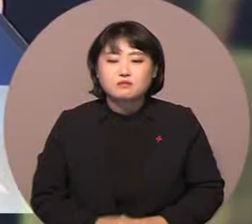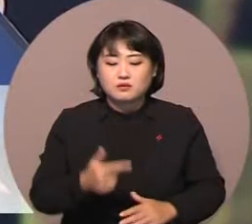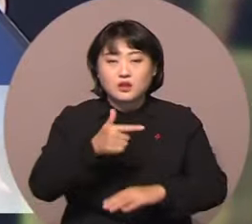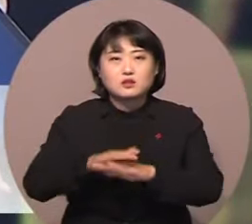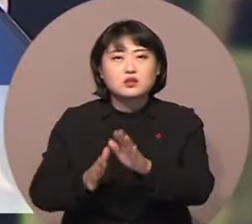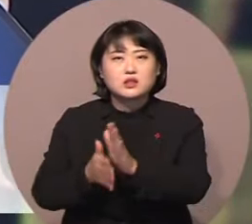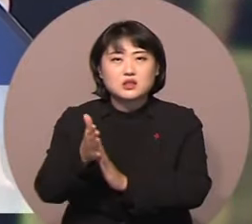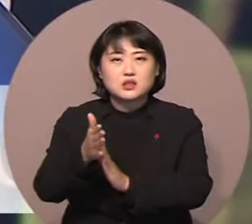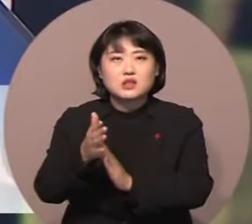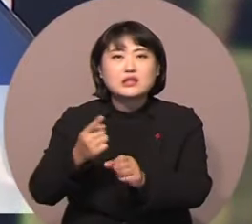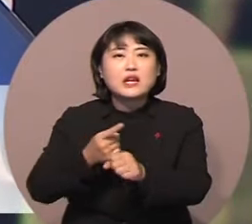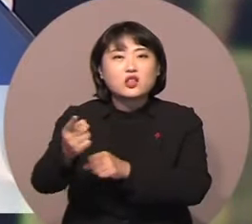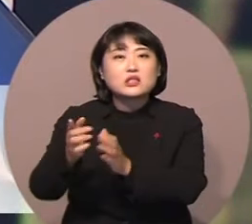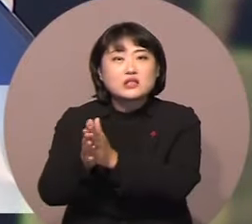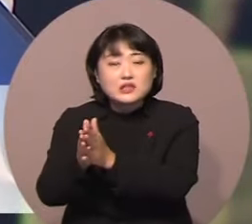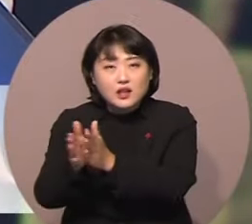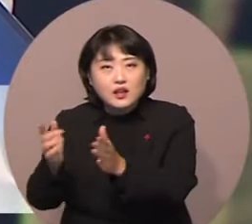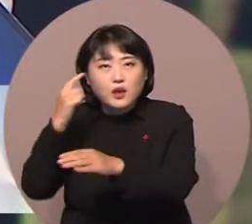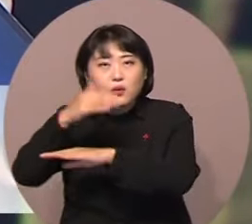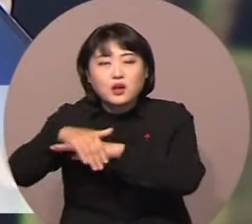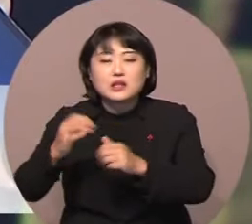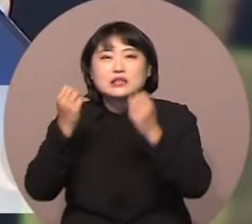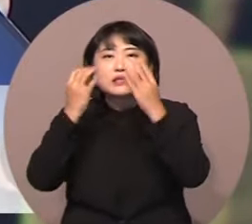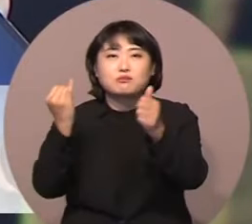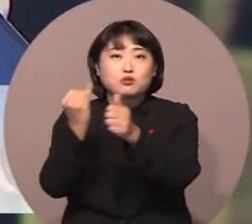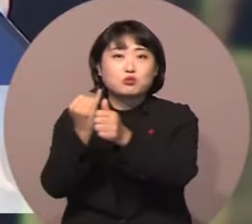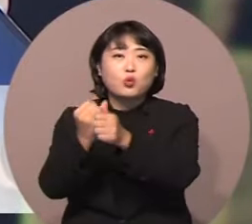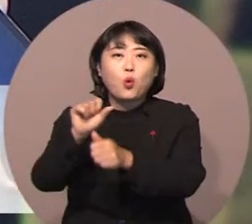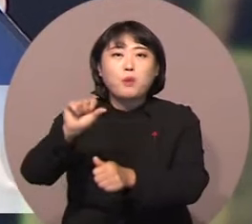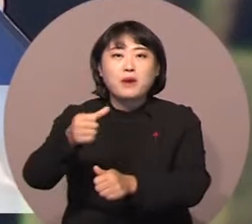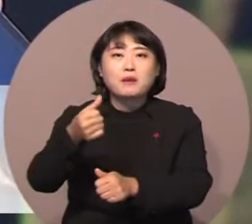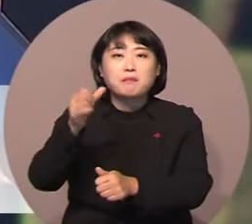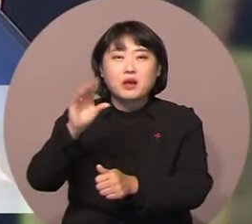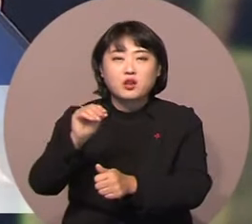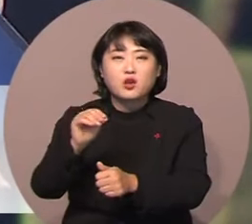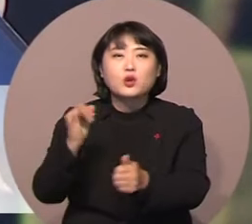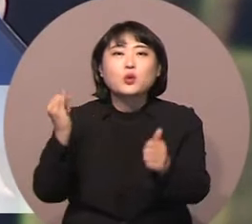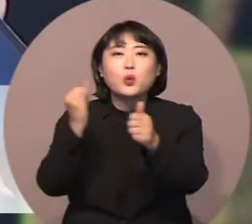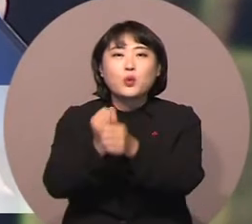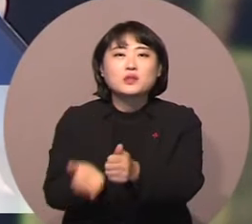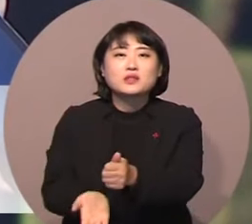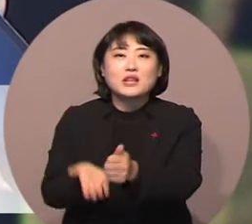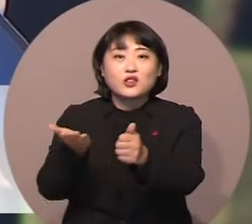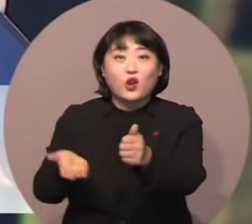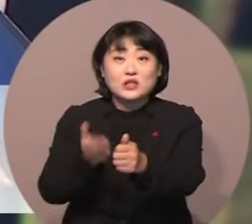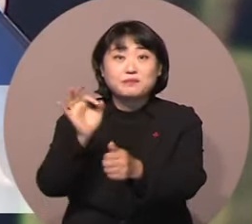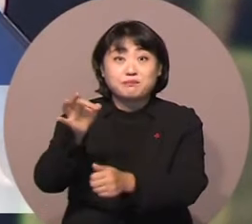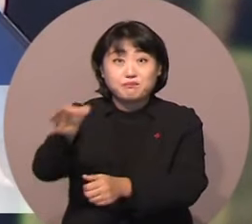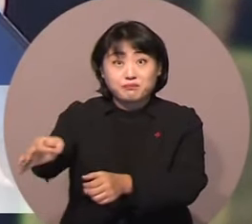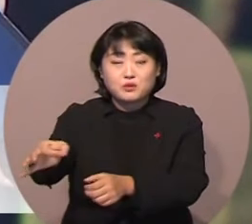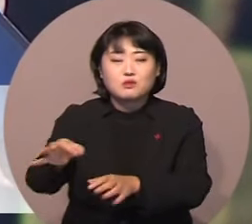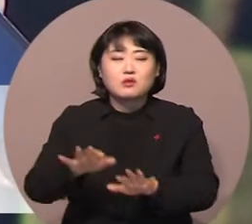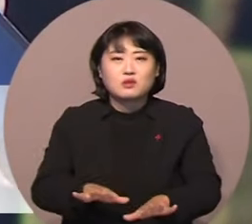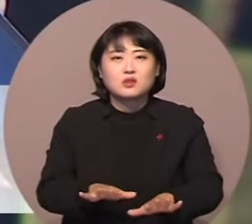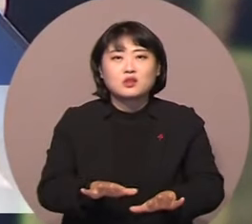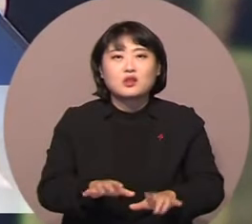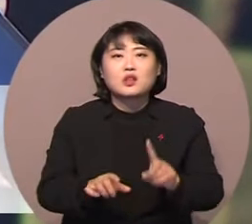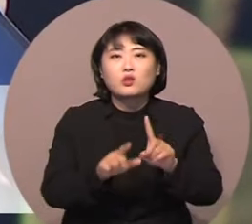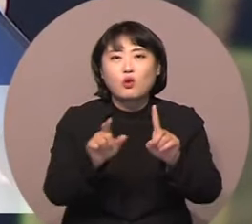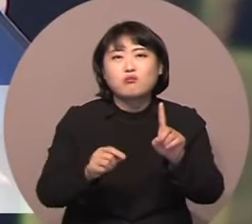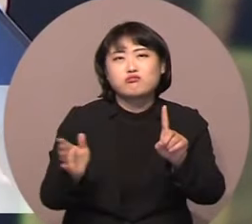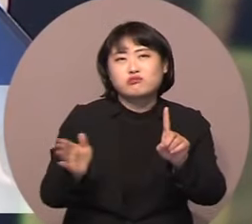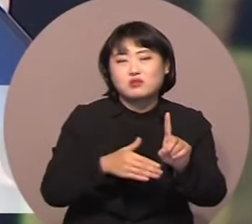대전시가 내년에 도입하려던 신혼부부에게 500만 원의 결혼 장려금을 주는 정책을 이달부터 앞당겨